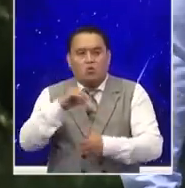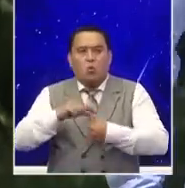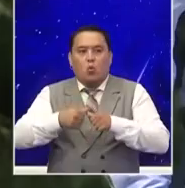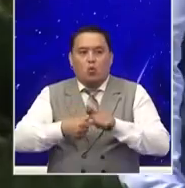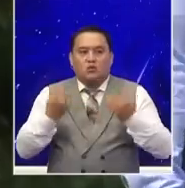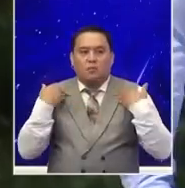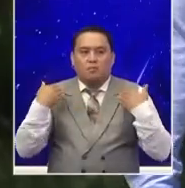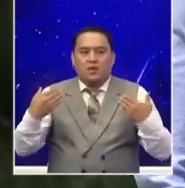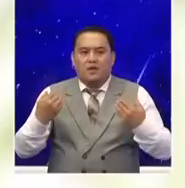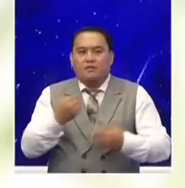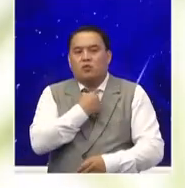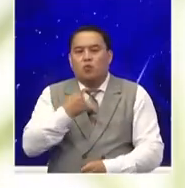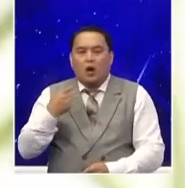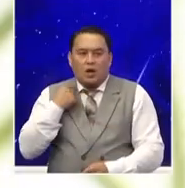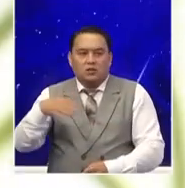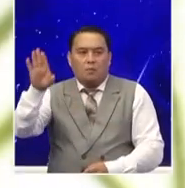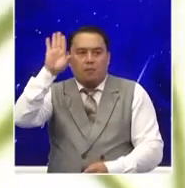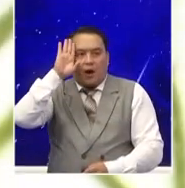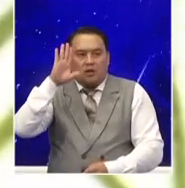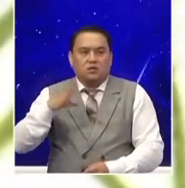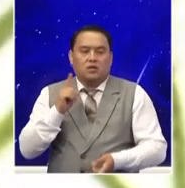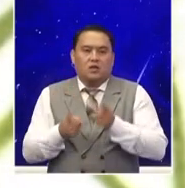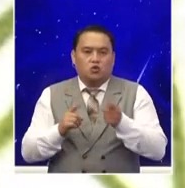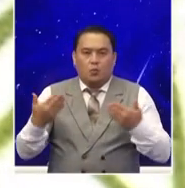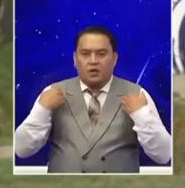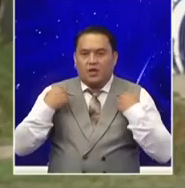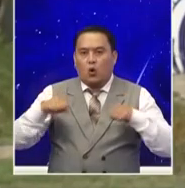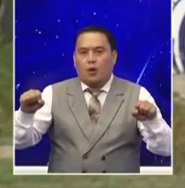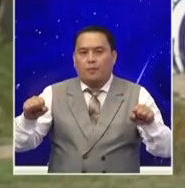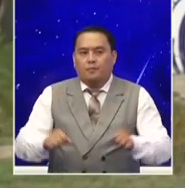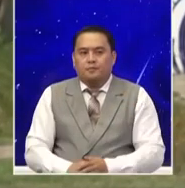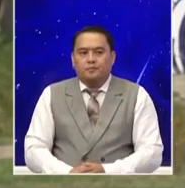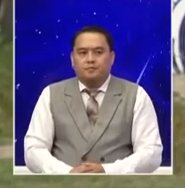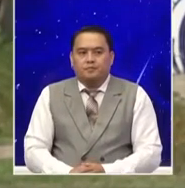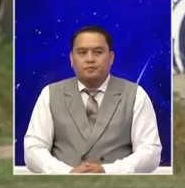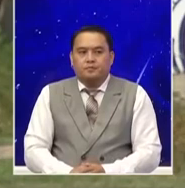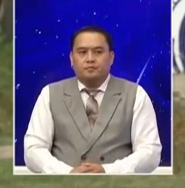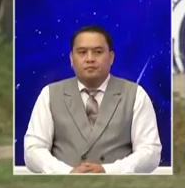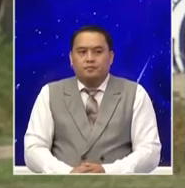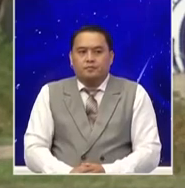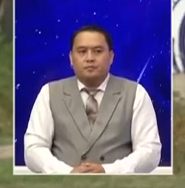увековечить подвиг простого талдыкурганского парня, ставшего настоящим героем.